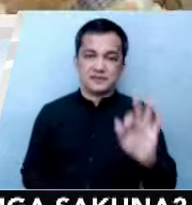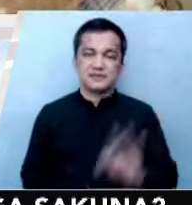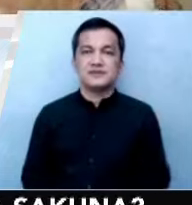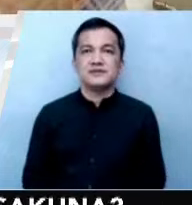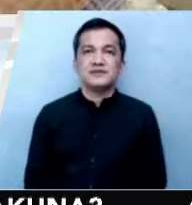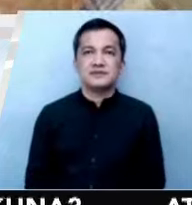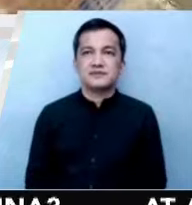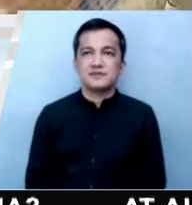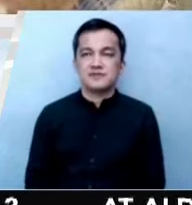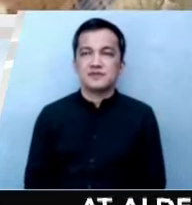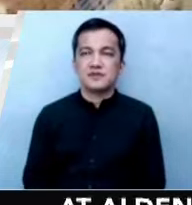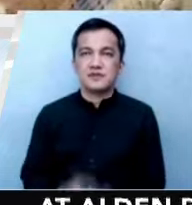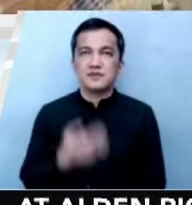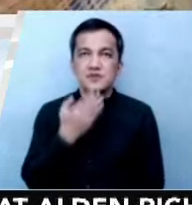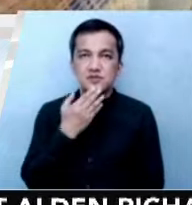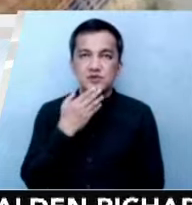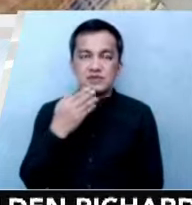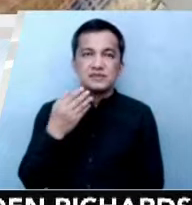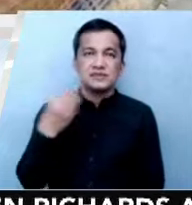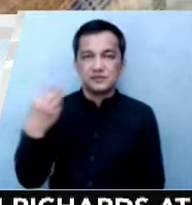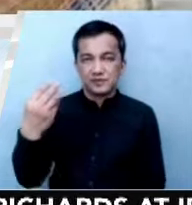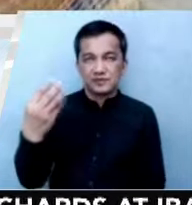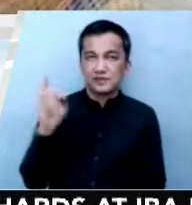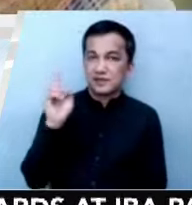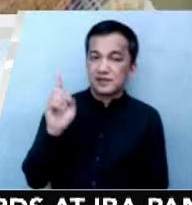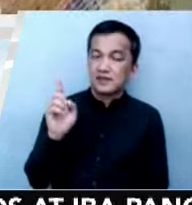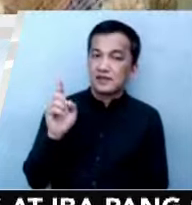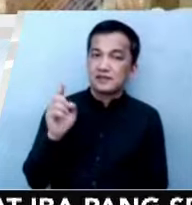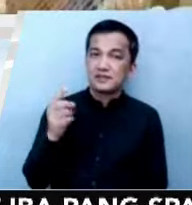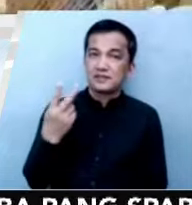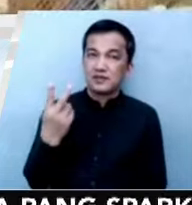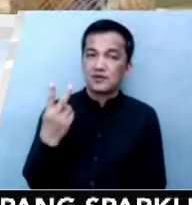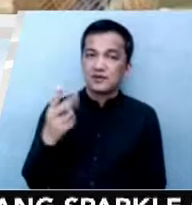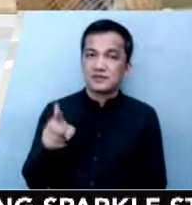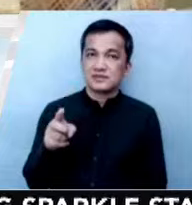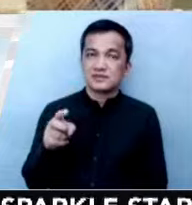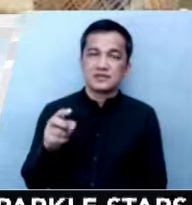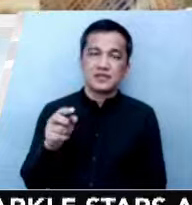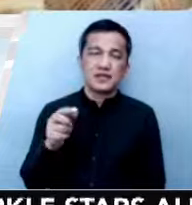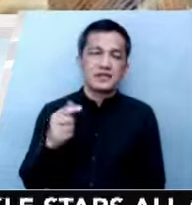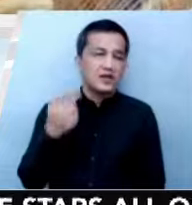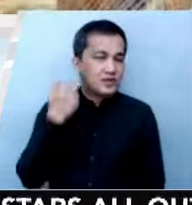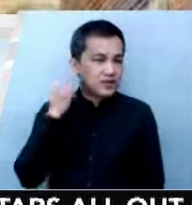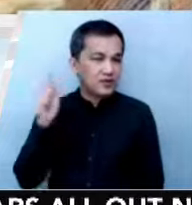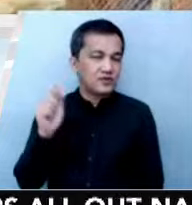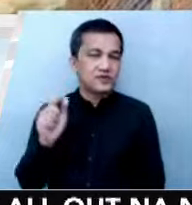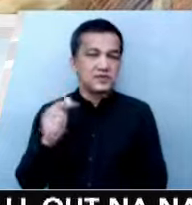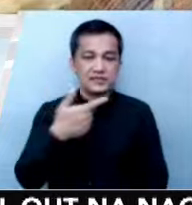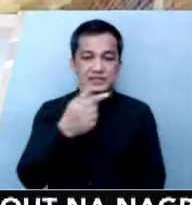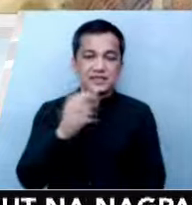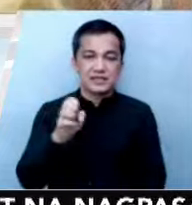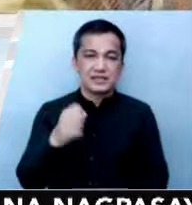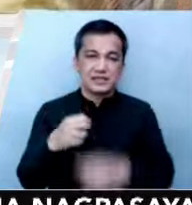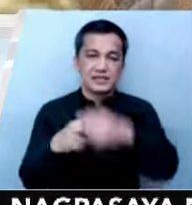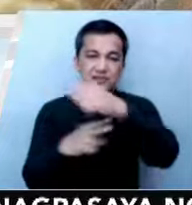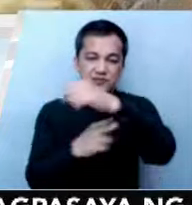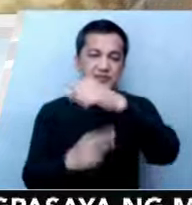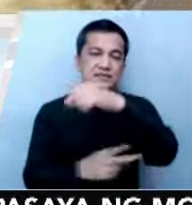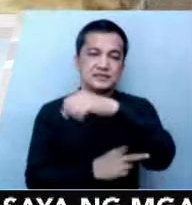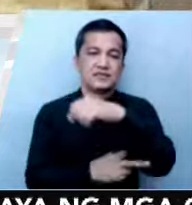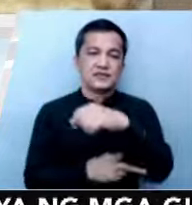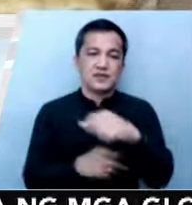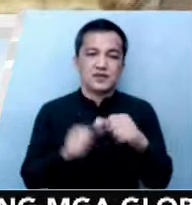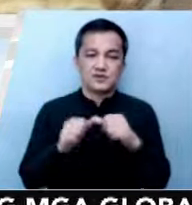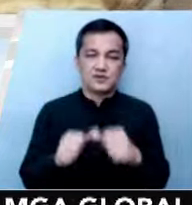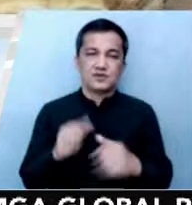sweet snaps pa ang dalawa habang nasa Golden Gate Bridge. Non-stop ang sayang dala ng